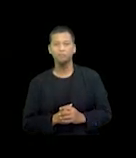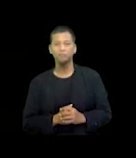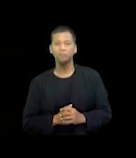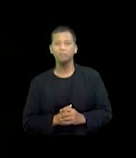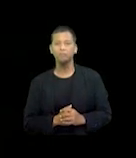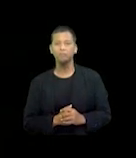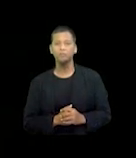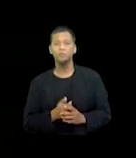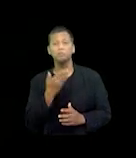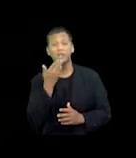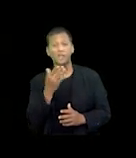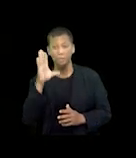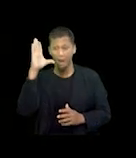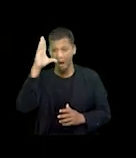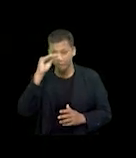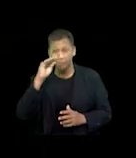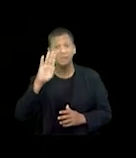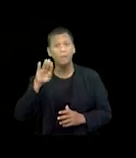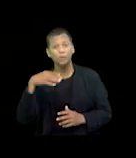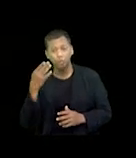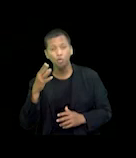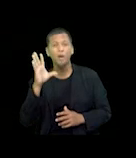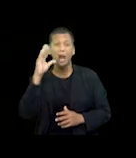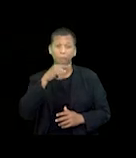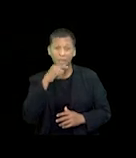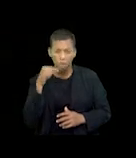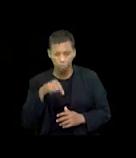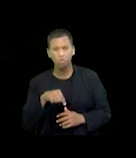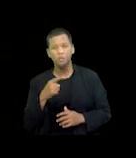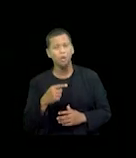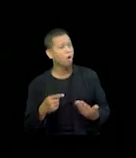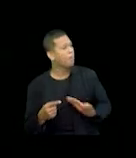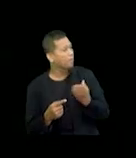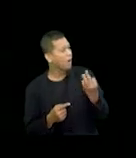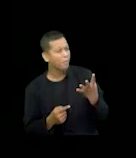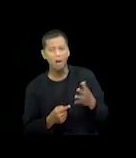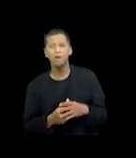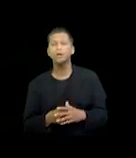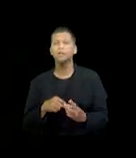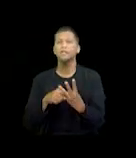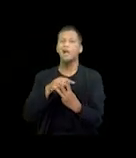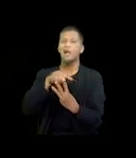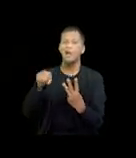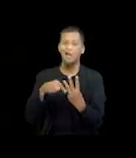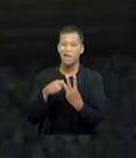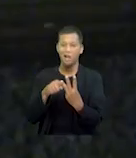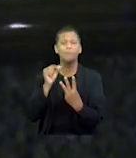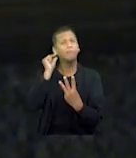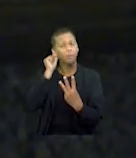malam Sabtu. Ya. Ini berarti korbannya 3 atau 2? 3. 3, yang terakhir tuh di Gotengah.